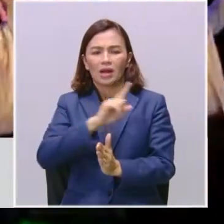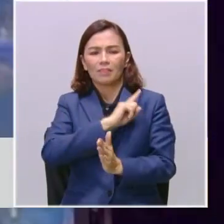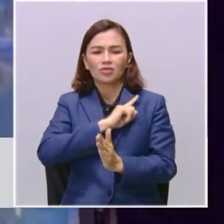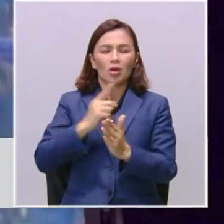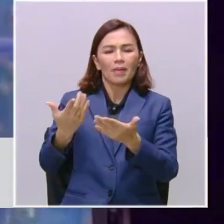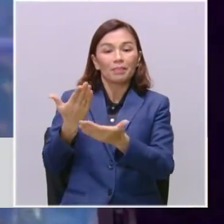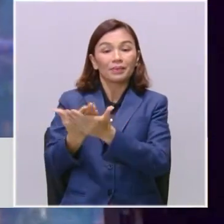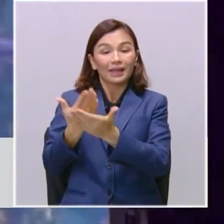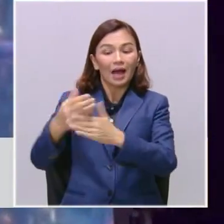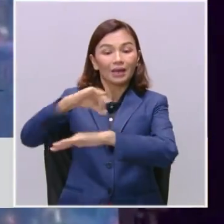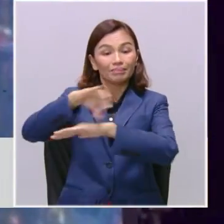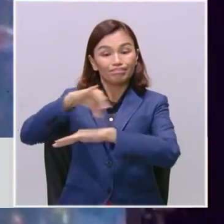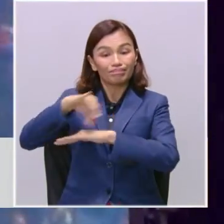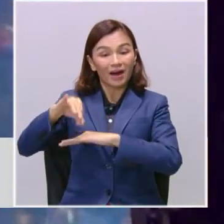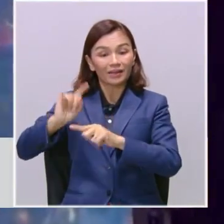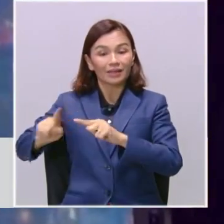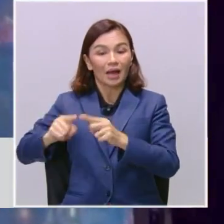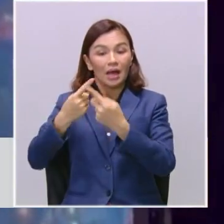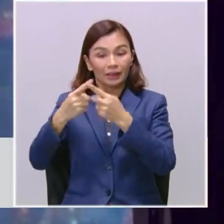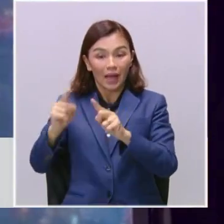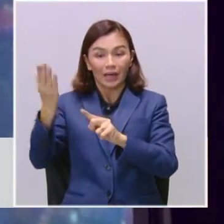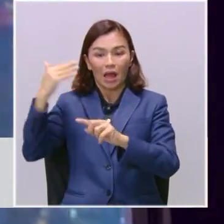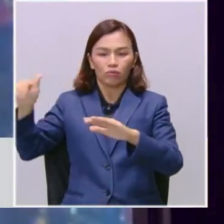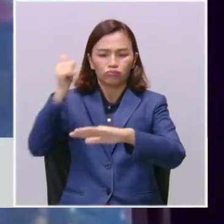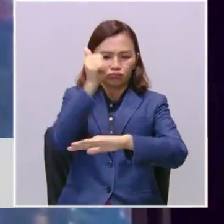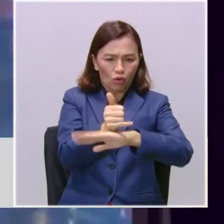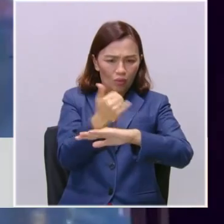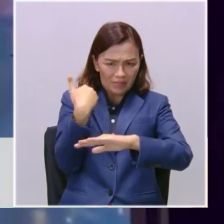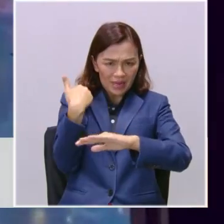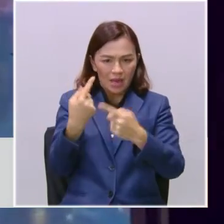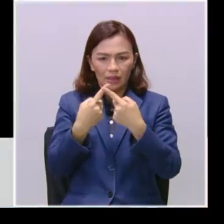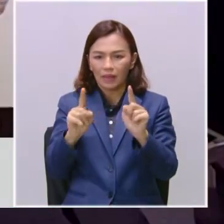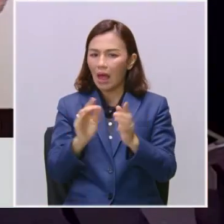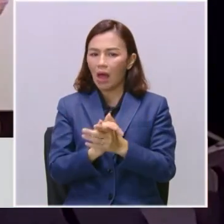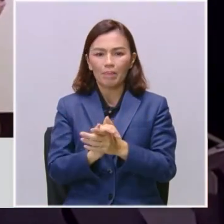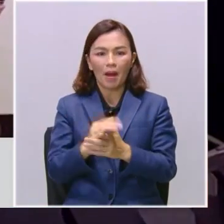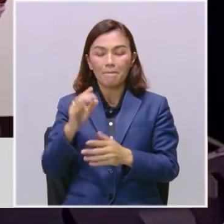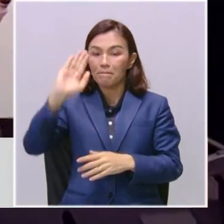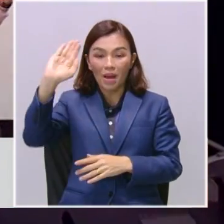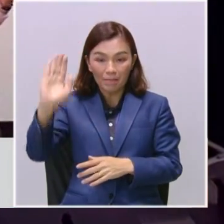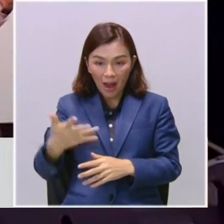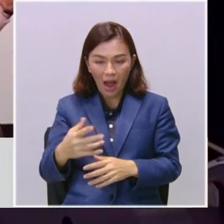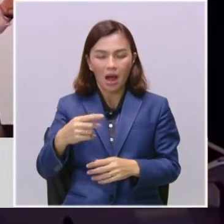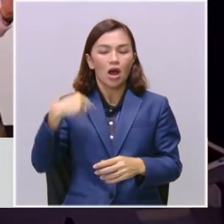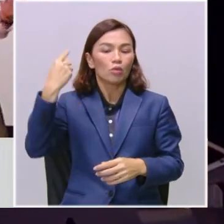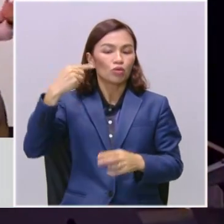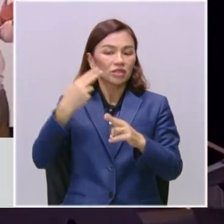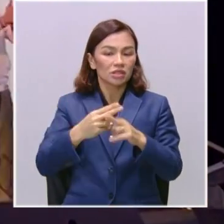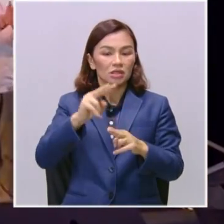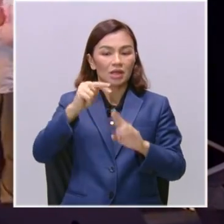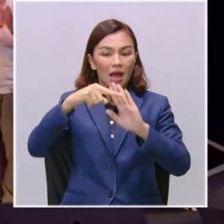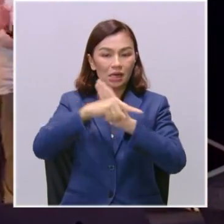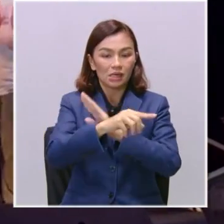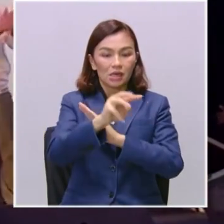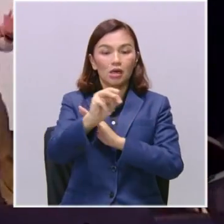ศัยด้วยจากเดิมมีกำหนดการขึ้นเวทีดังกล่าวด้วยนะคะ คุณนฤมลชี้แจงเหตุผลที่ไม่ได้เดินทางไปร่วมเว